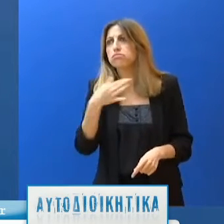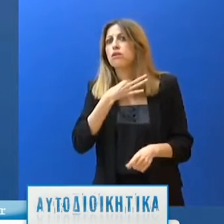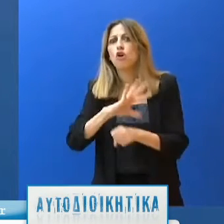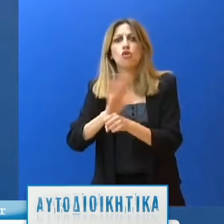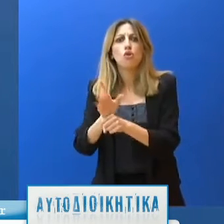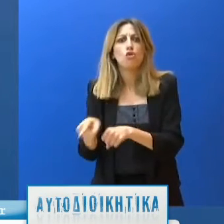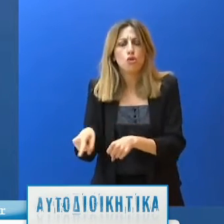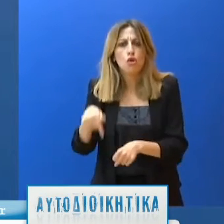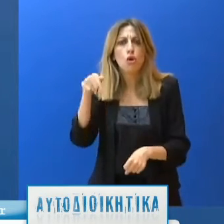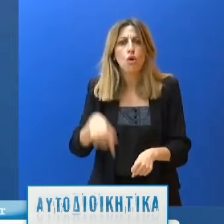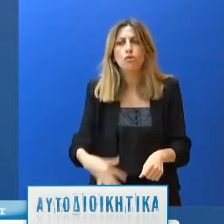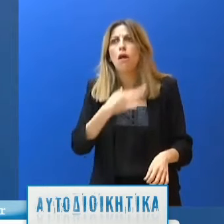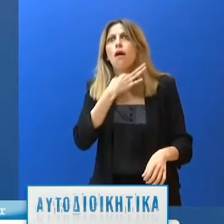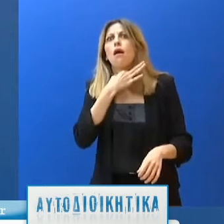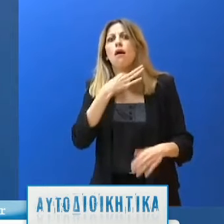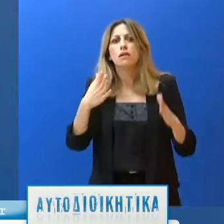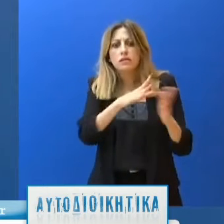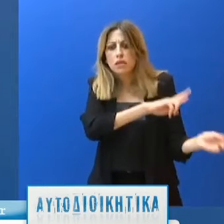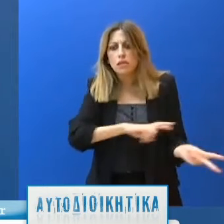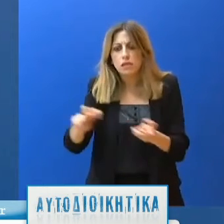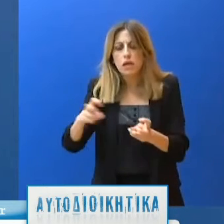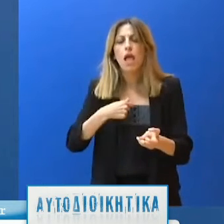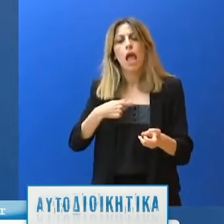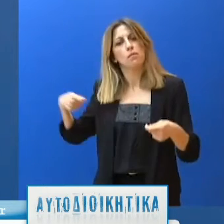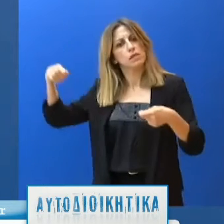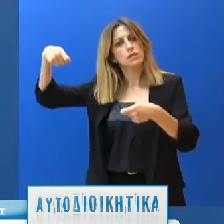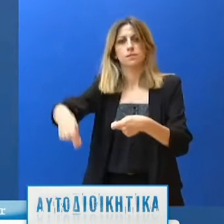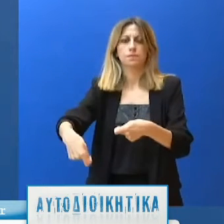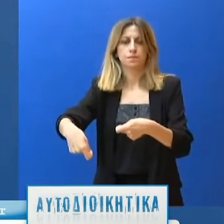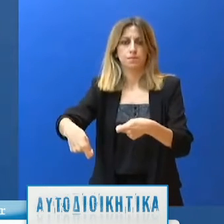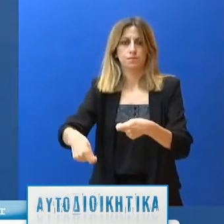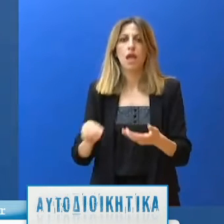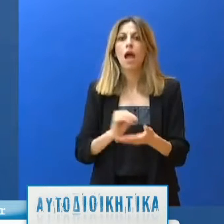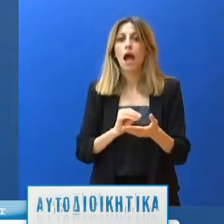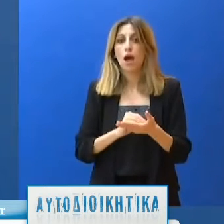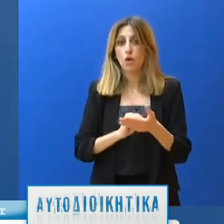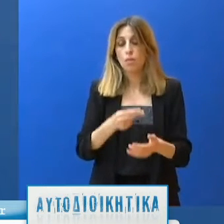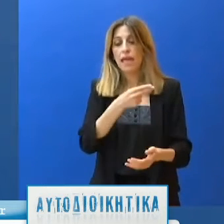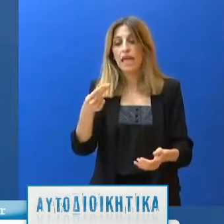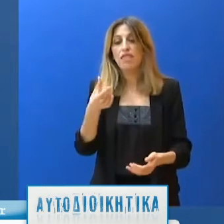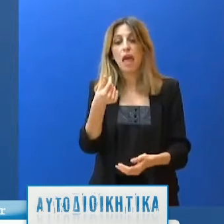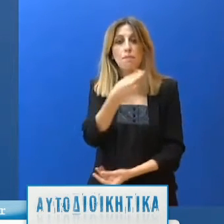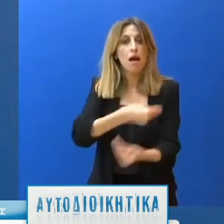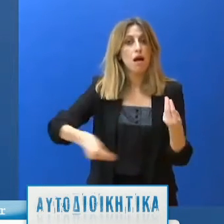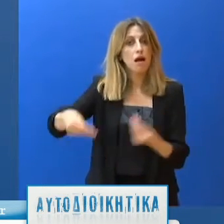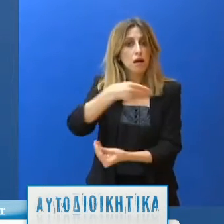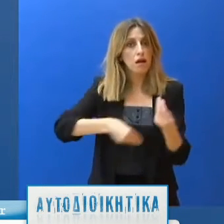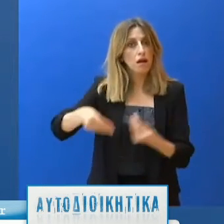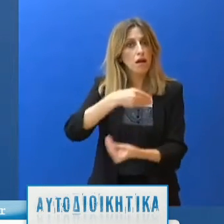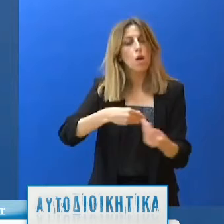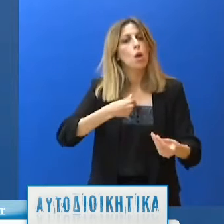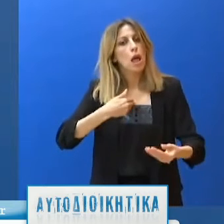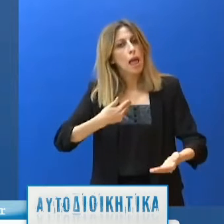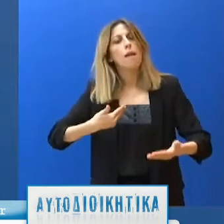δάνεια με υποθήκη την πρώτη τους κατοικία. Επίσης, στο μέτωπο της ρευστότητας, βρίσκονται σε εξέλιξη δράσεις με